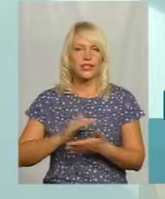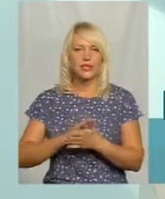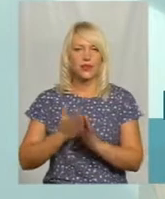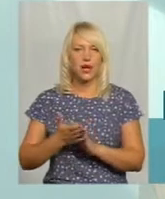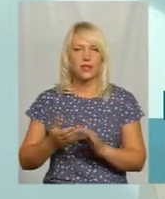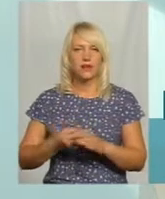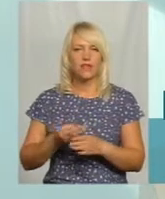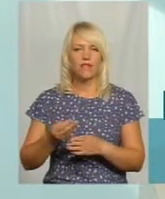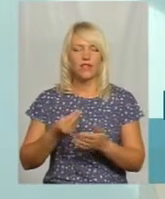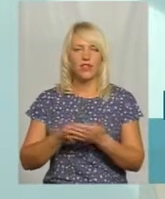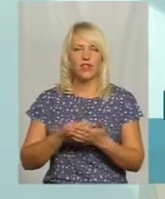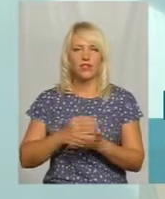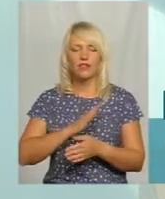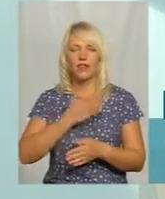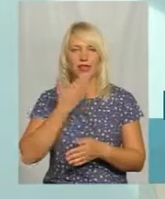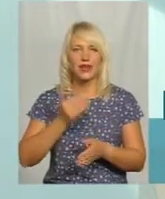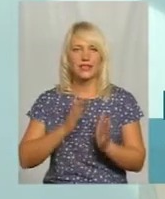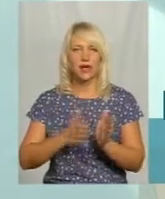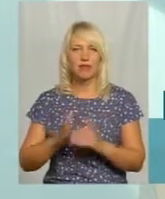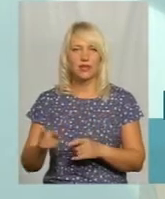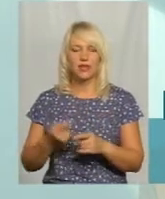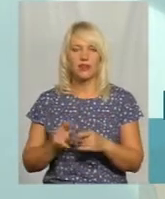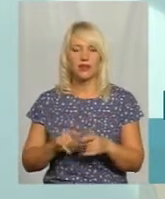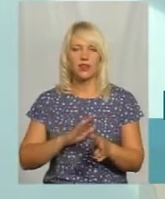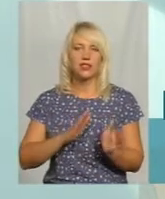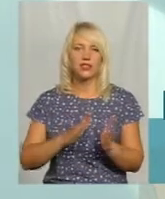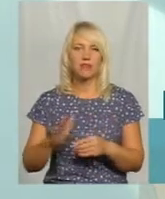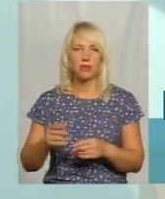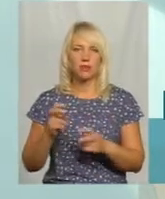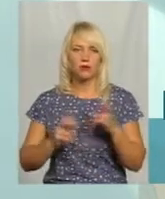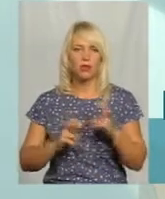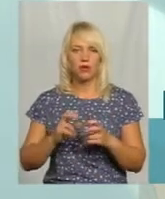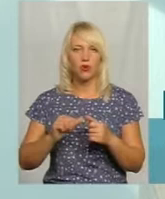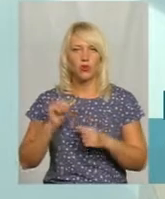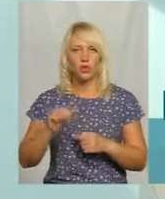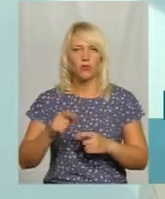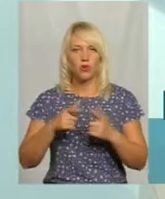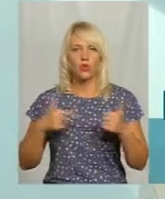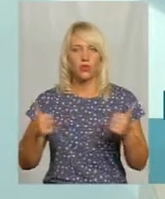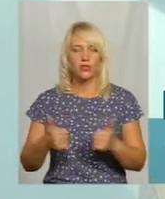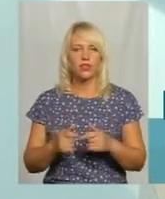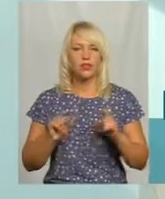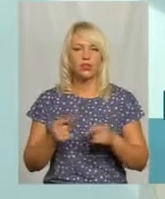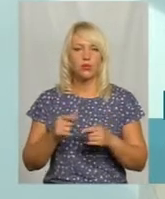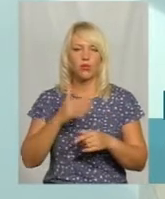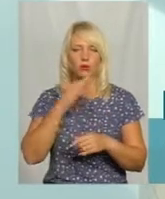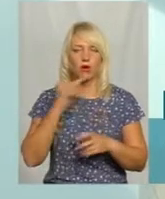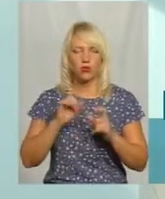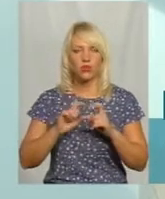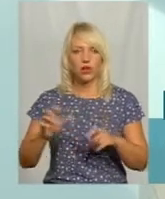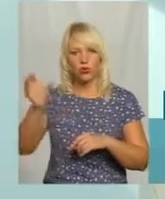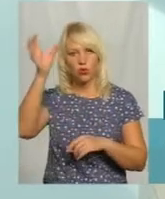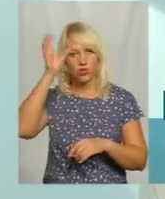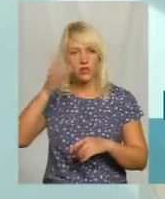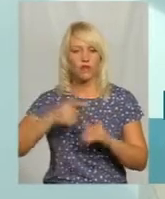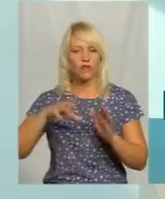ситуація фінансова також нестабільна, і нестабільна вона і в підприємствах окремих, і організаціях. І тому багато закладів освіти, в тому